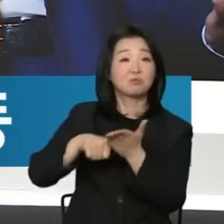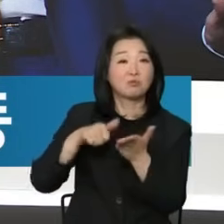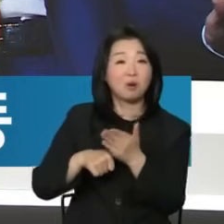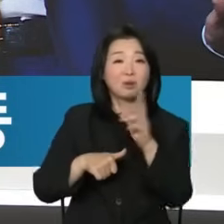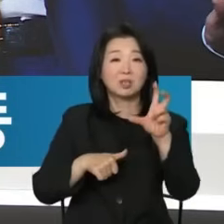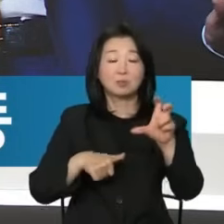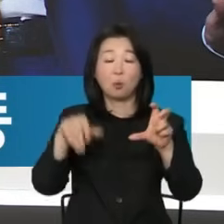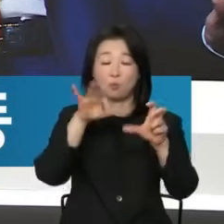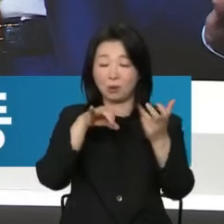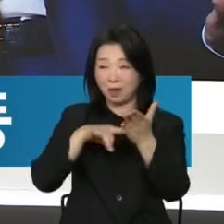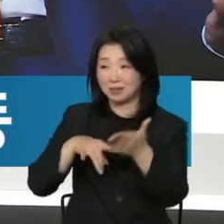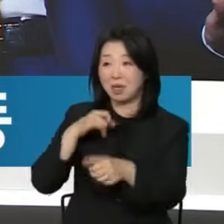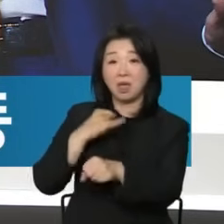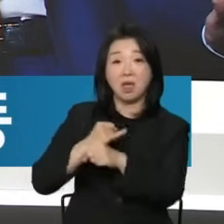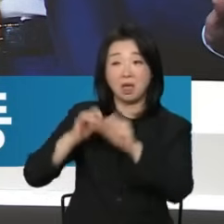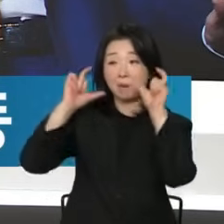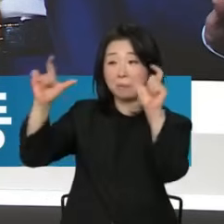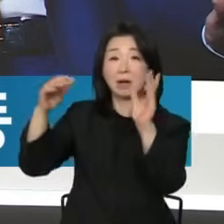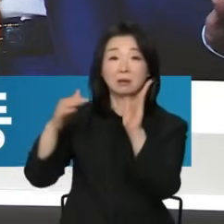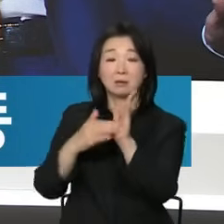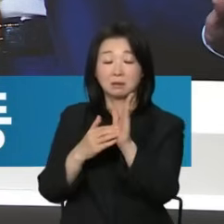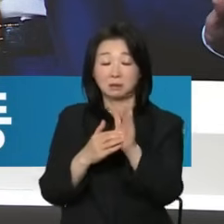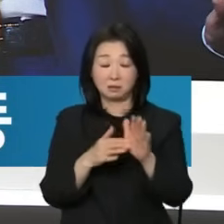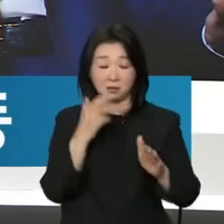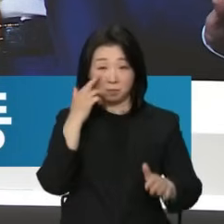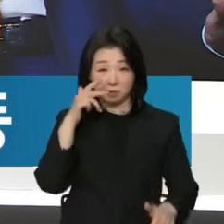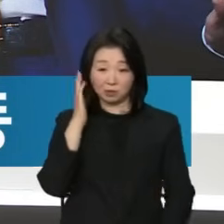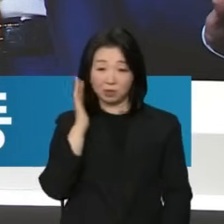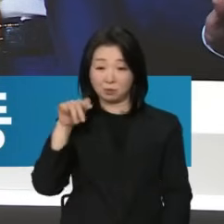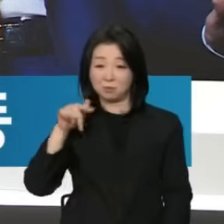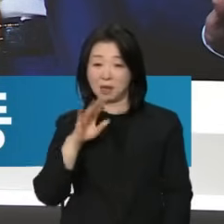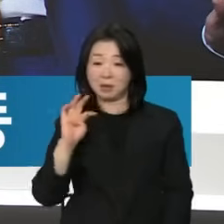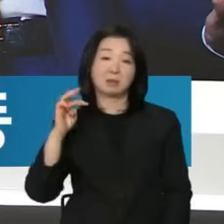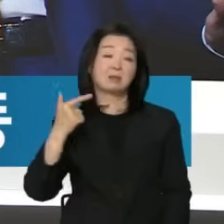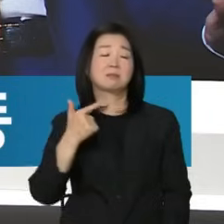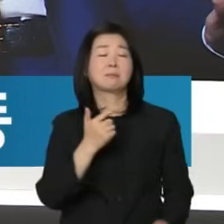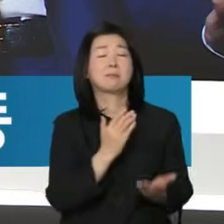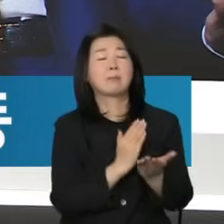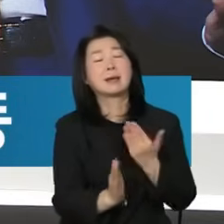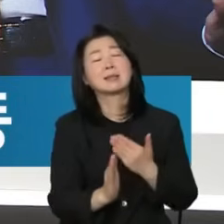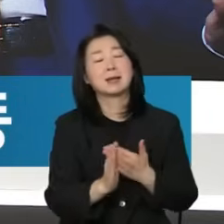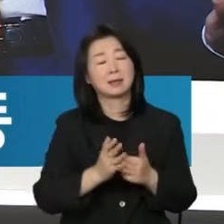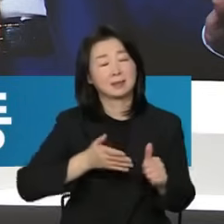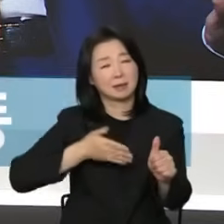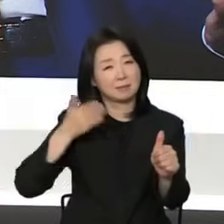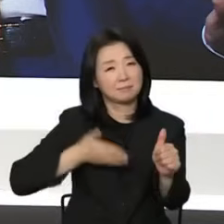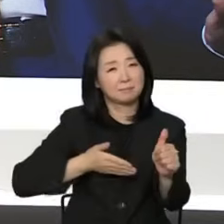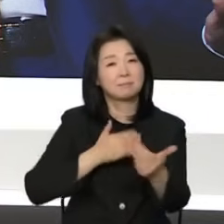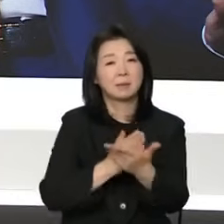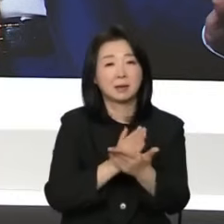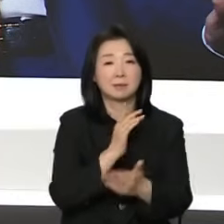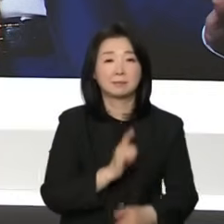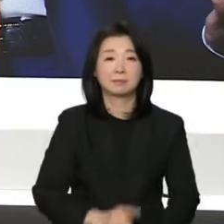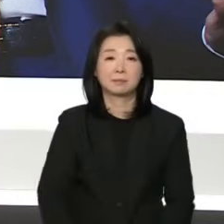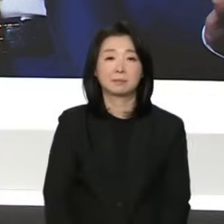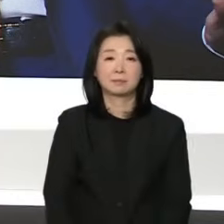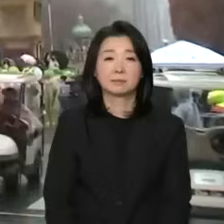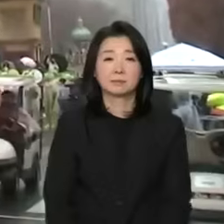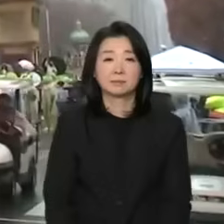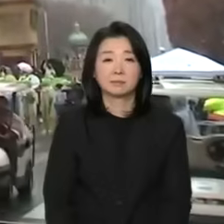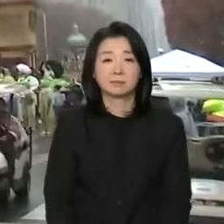폭탄을 예고했습니다. 그러자 바이든 대통령이 비생산적이라며 제동을 걸었습니다. 워싱턴에서 김형구 특파원입니다.